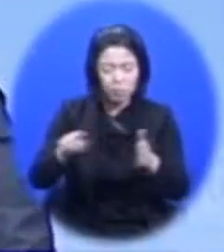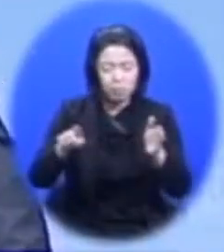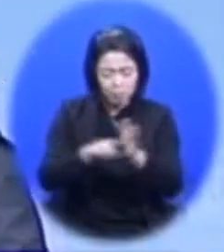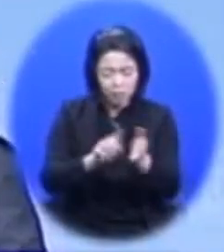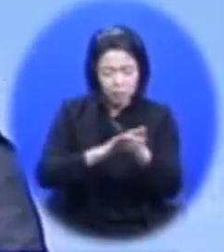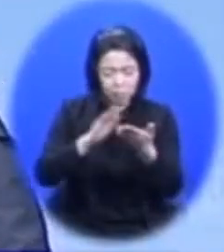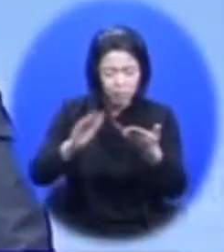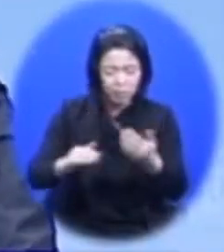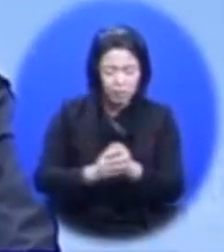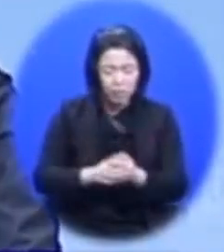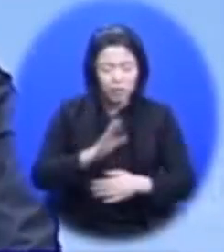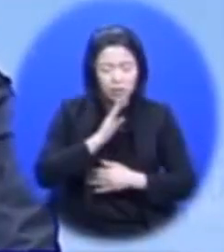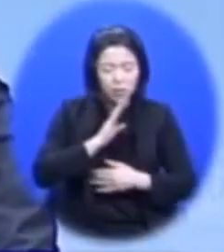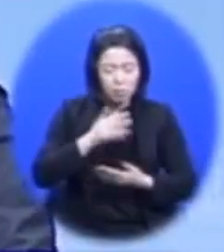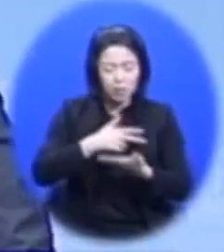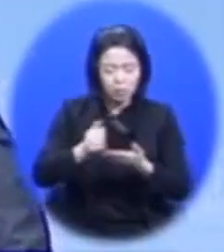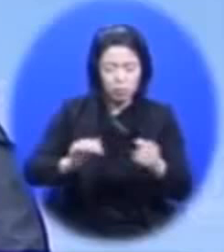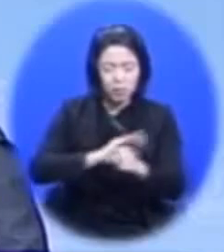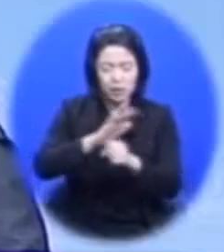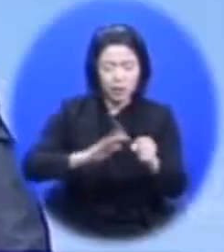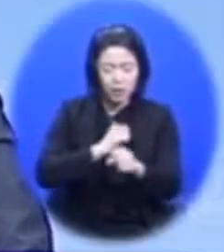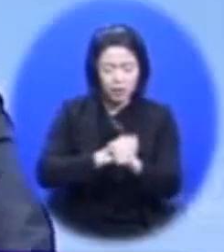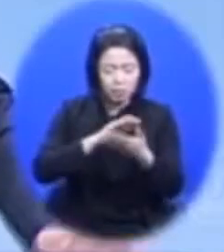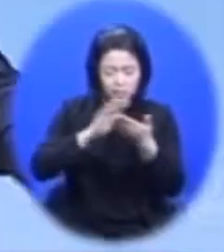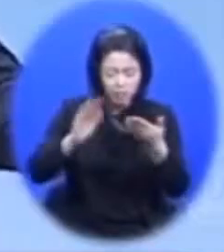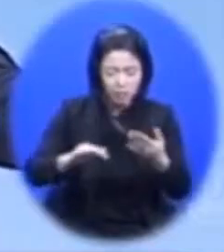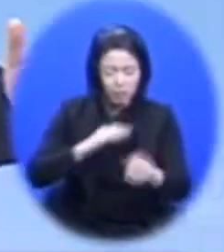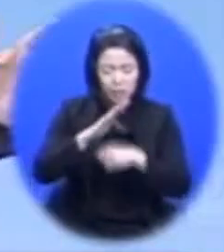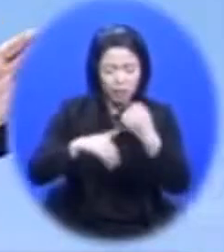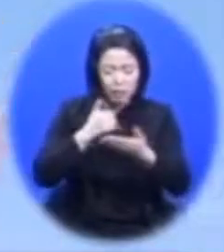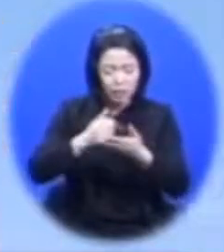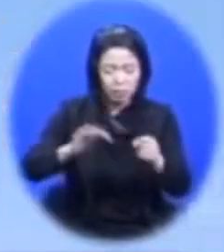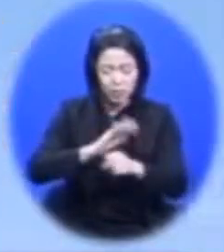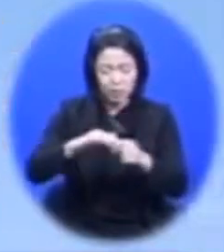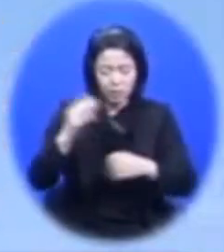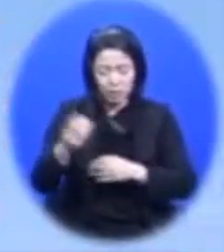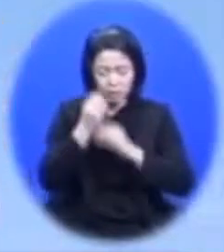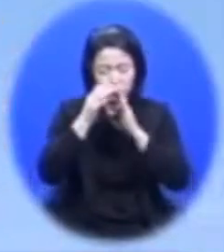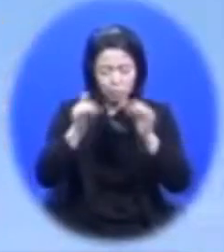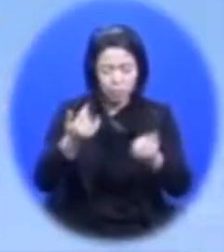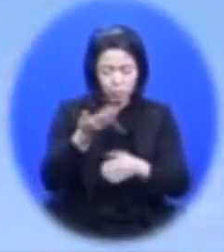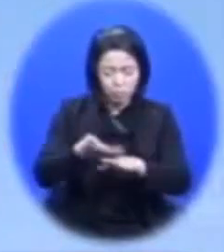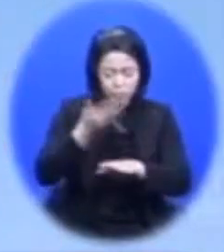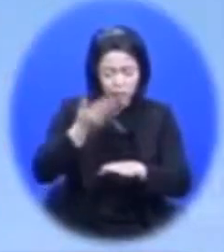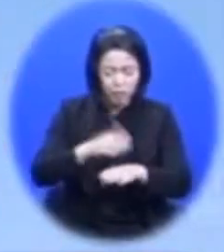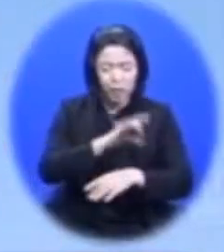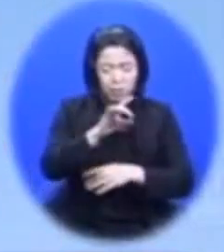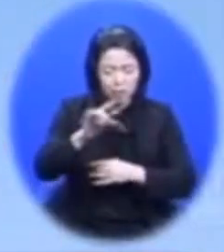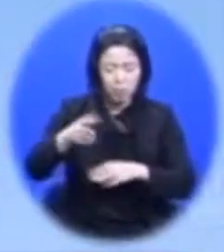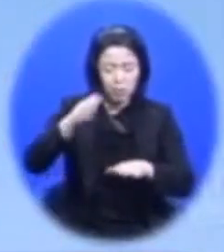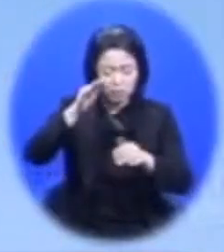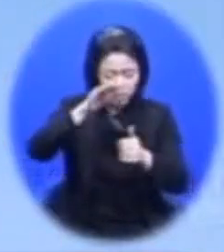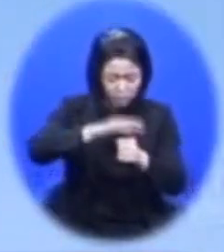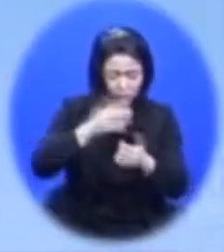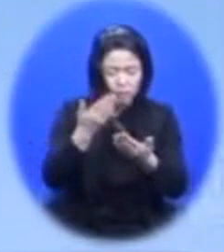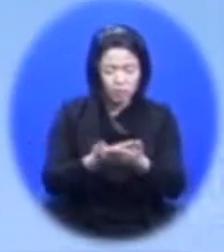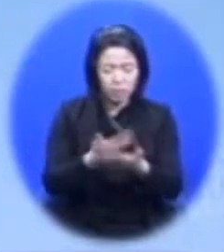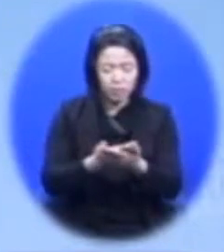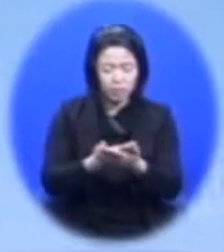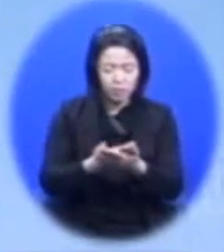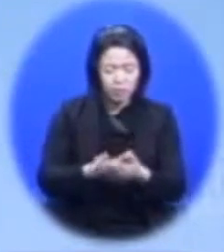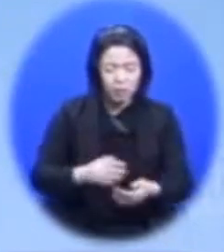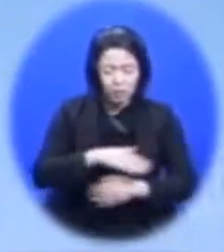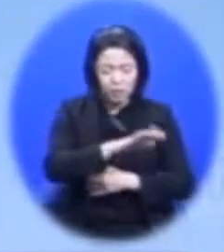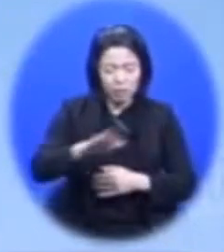믿습니다. 정말 주님을 사랑합니다. 하나님, 사랑하는 성도들 위해 일일이 안수해 주소서.